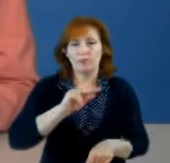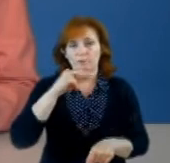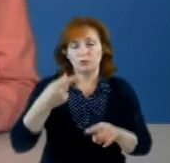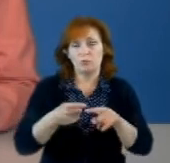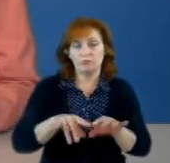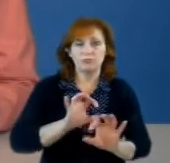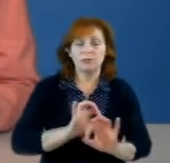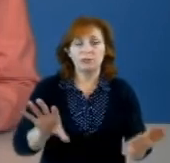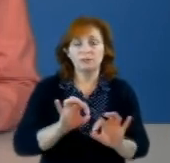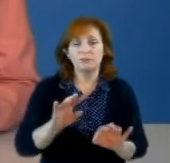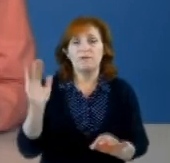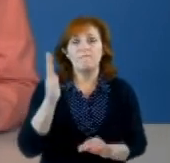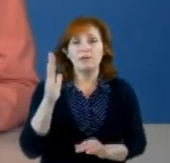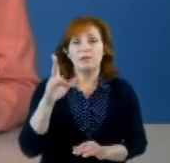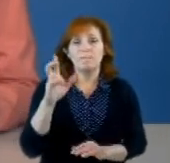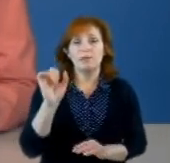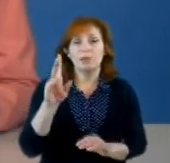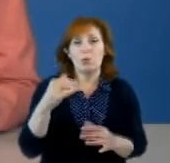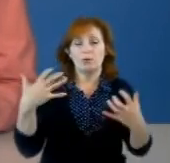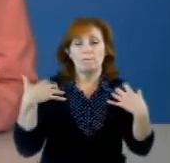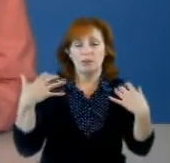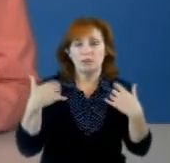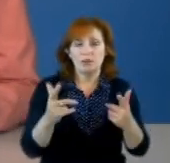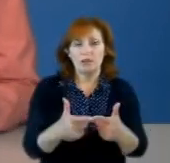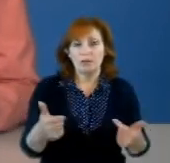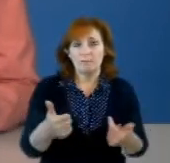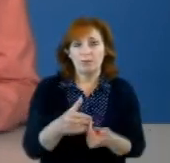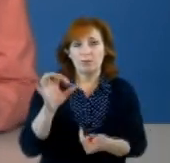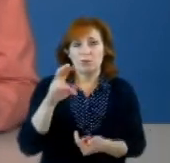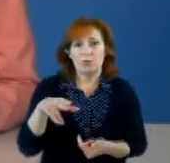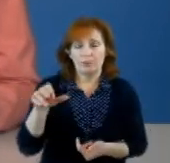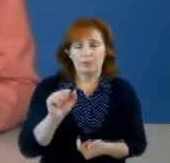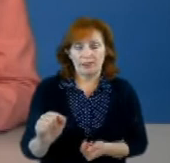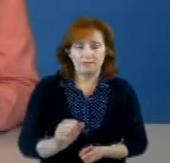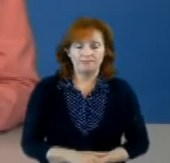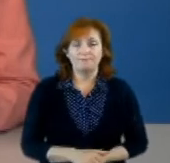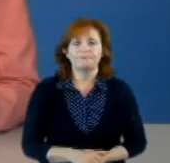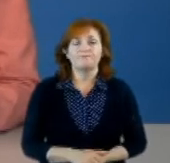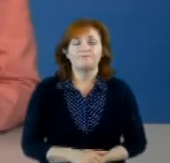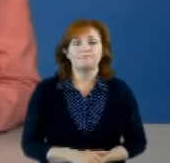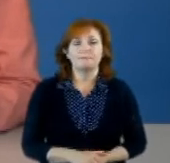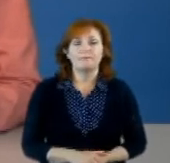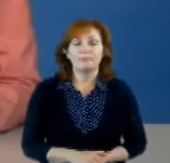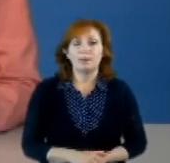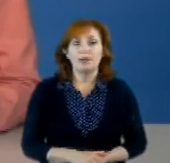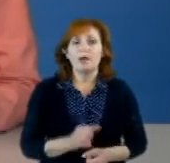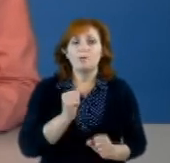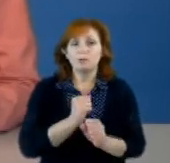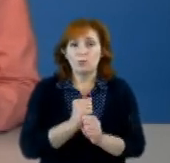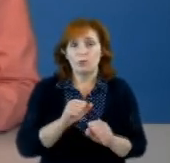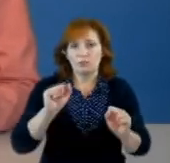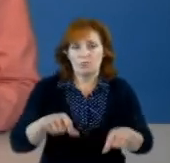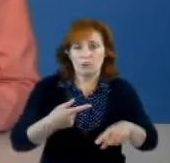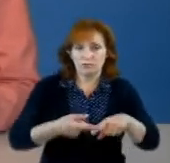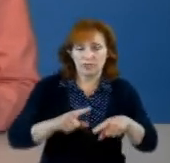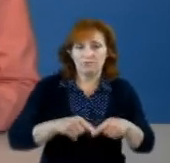сказав Валерій Білоокий, начальник відділу адміністрування Державного реєстру виборців облдержадміністрації. Зробити це можна,